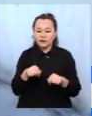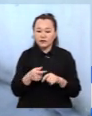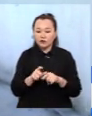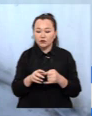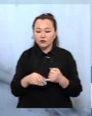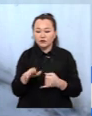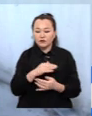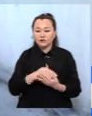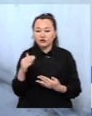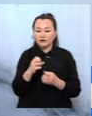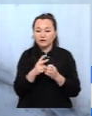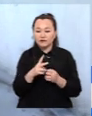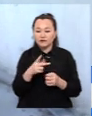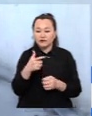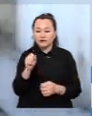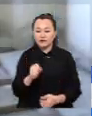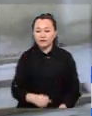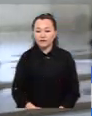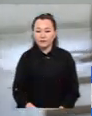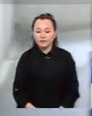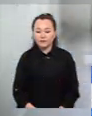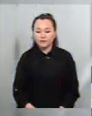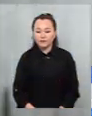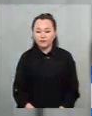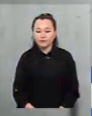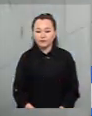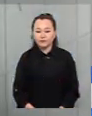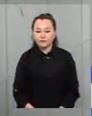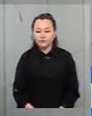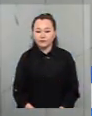которая превышает 12 гектаров.